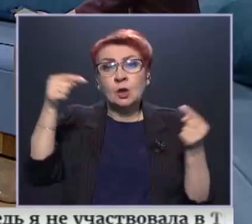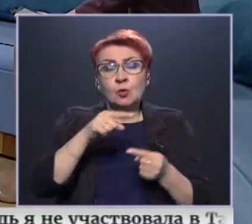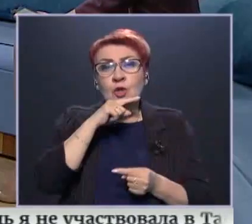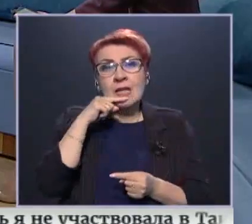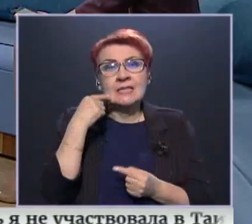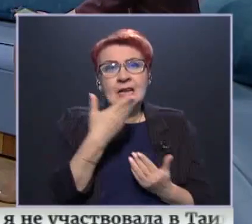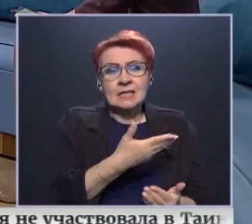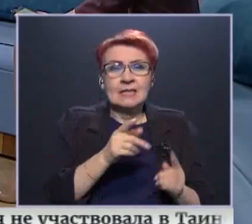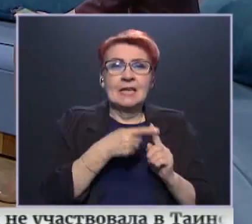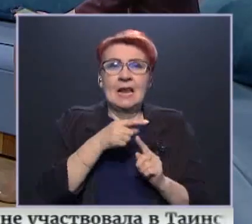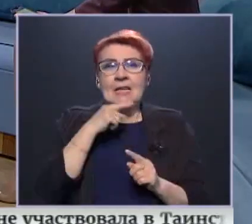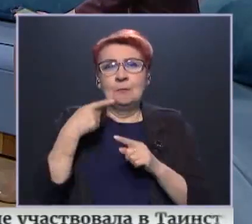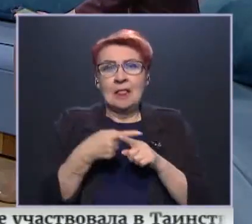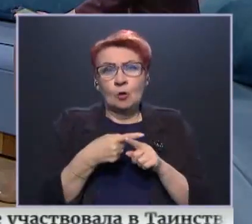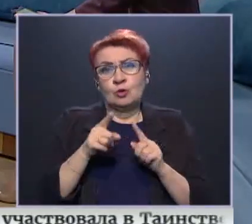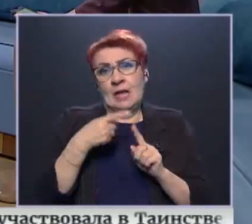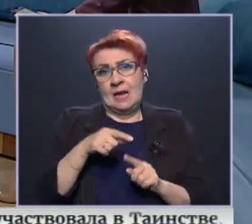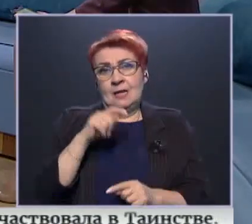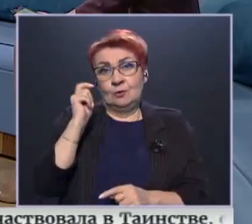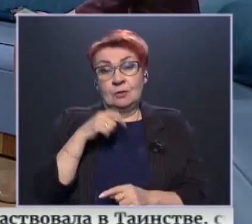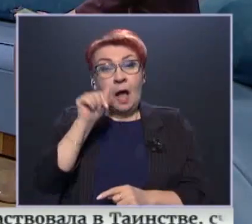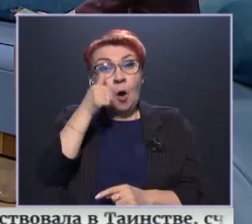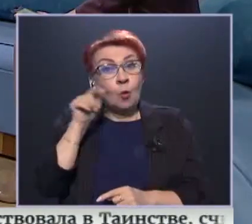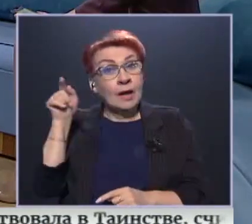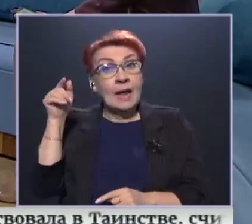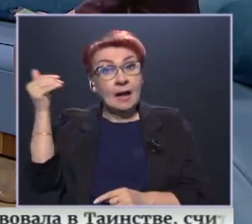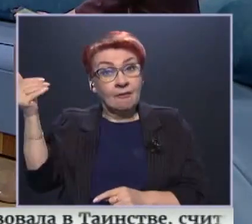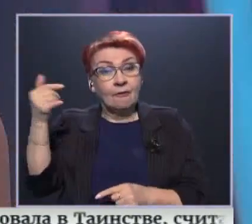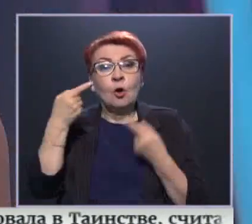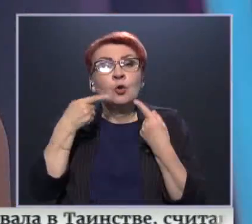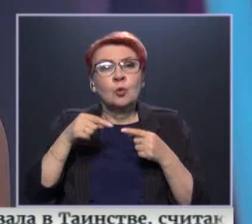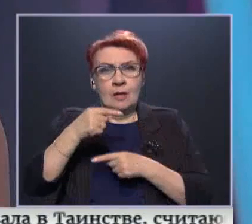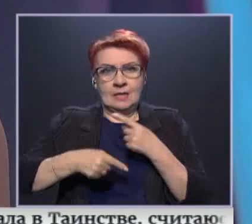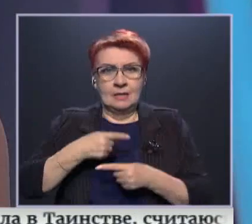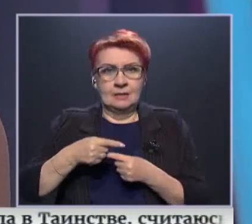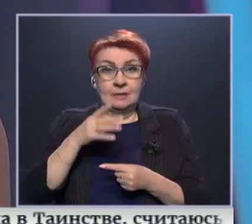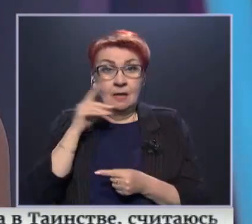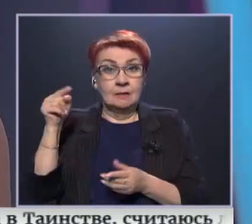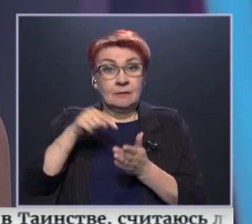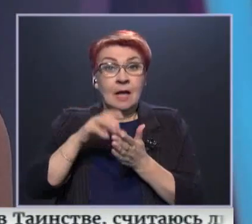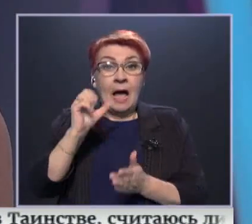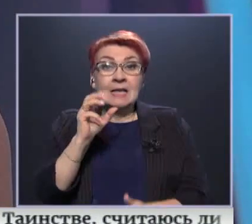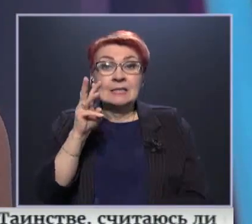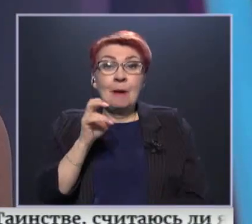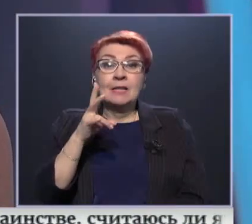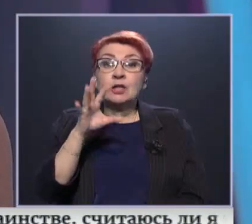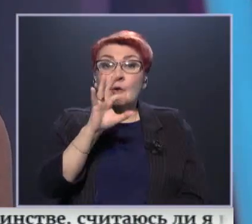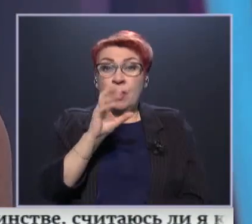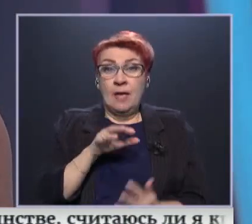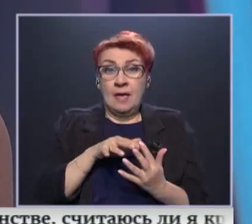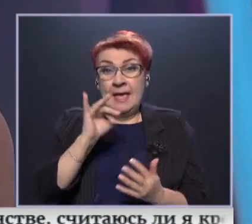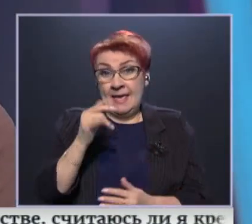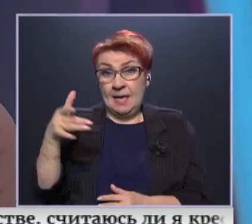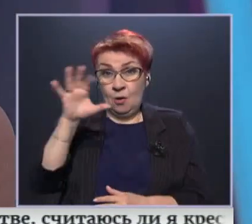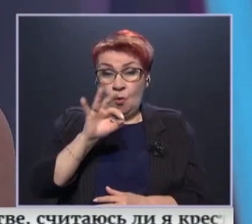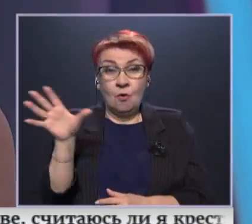или из Украины, или из Беларуси. У греков другая традиция сложилась. Когда они попали под османское иго,